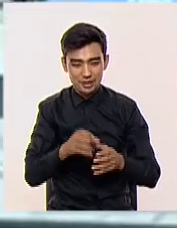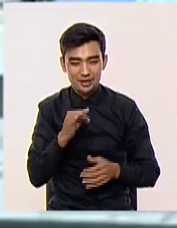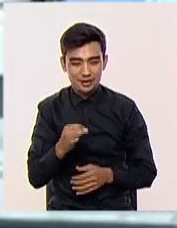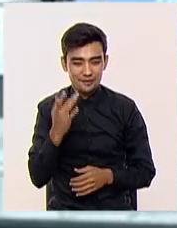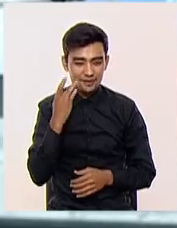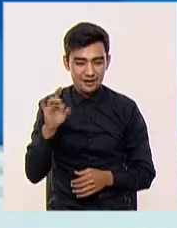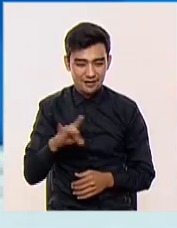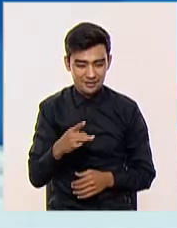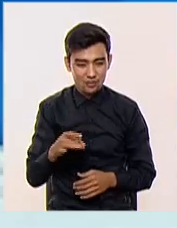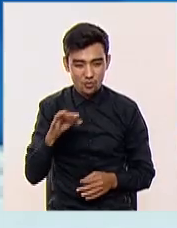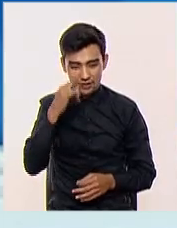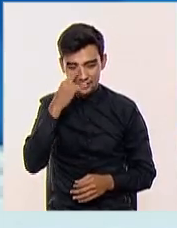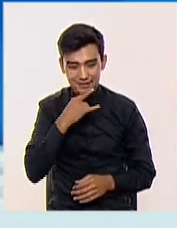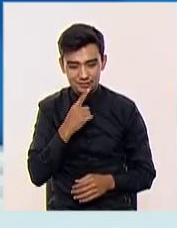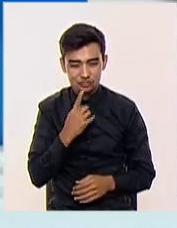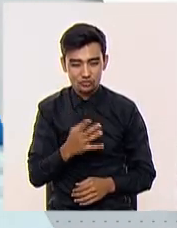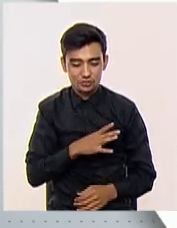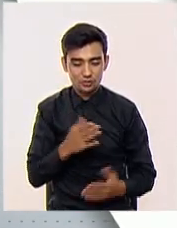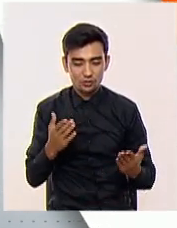традиционных религий в столице Казахстана?